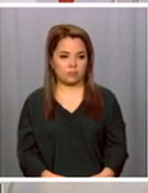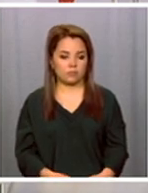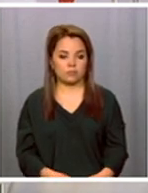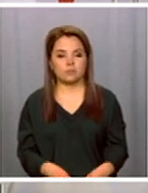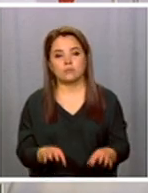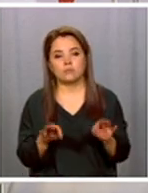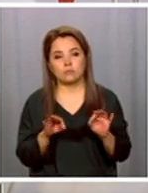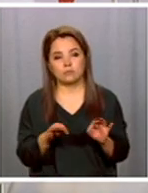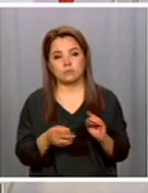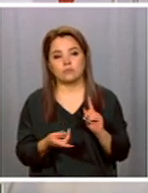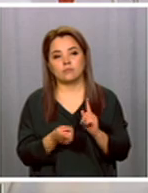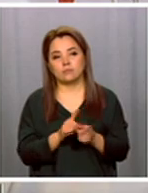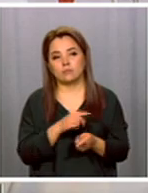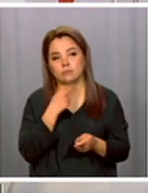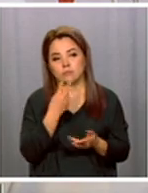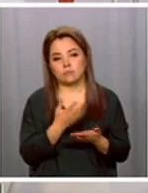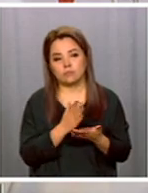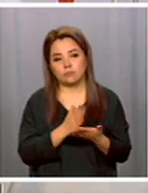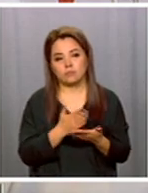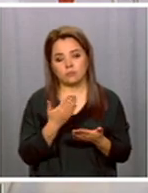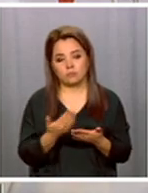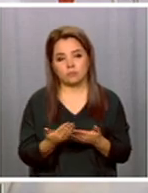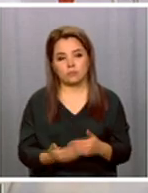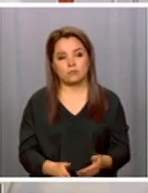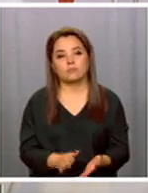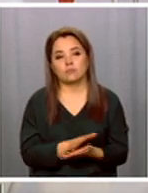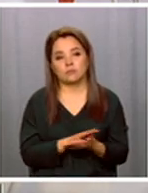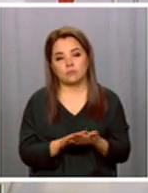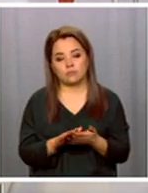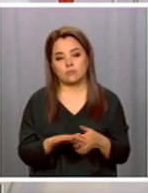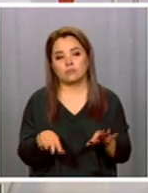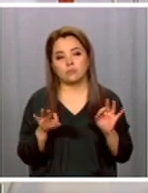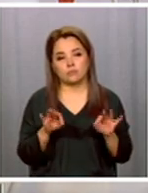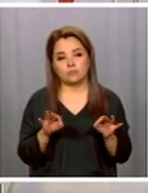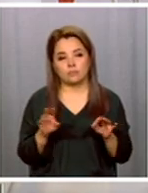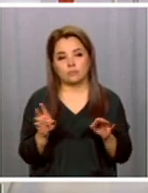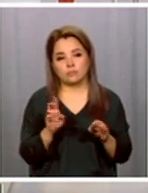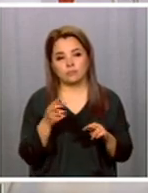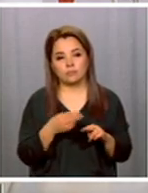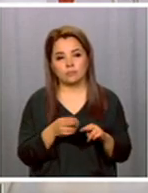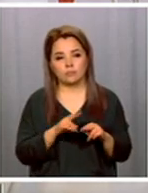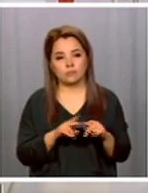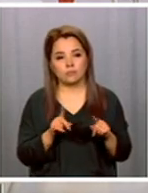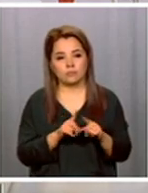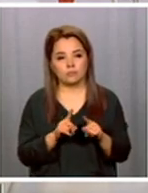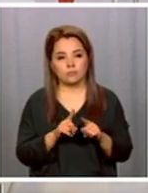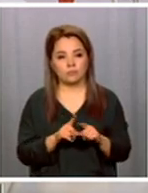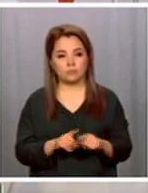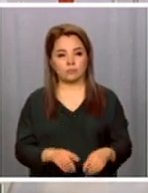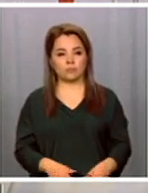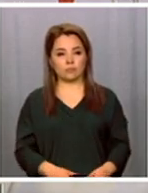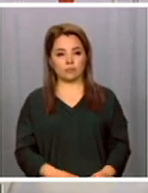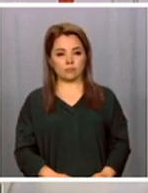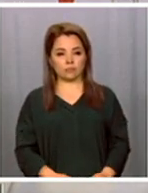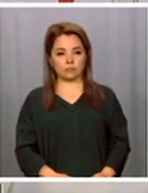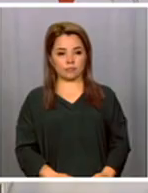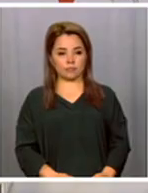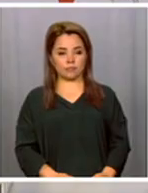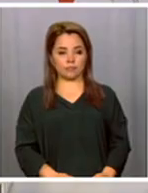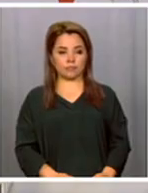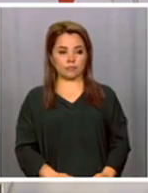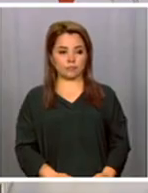Түстің өзгергендігін байқауға болады. Яғни, бұл осы жердегі реакцияның жүру белгісі.